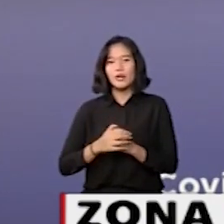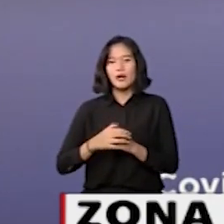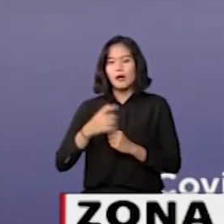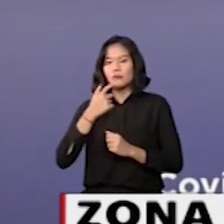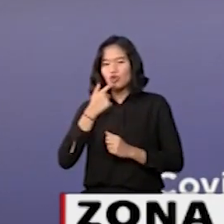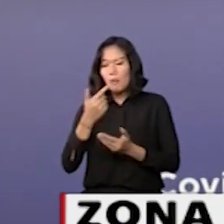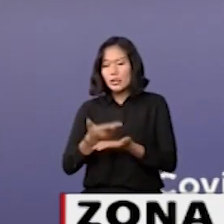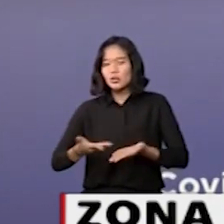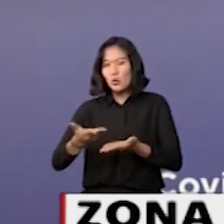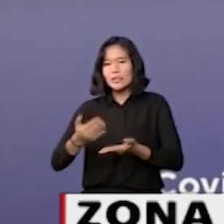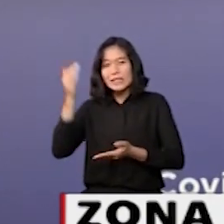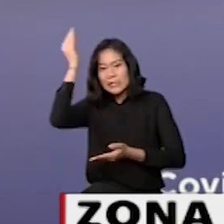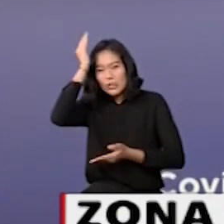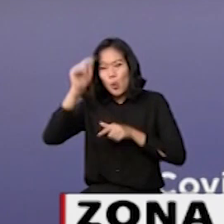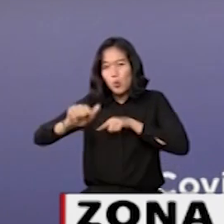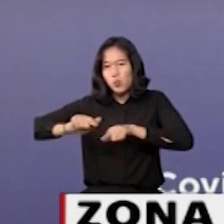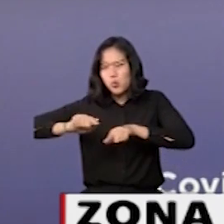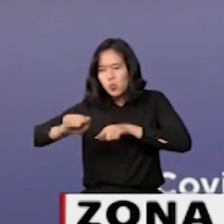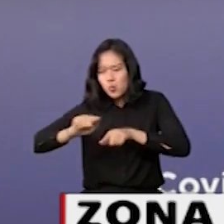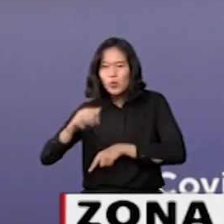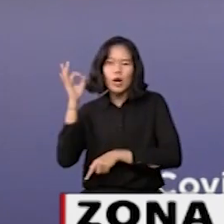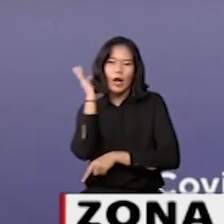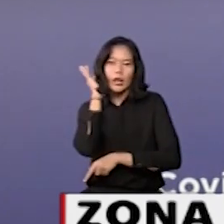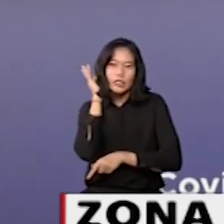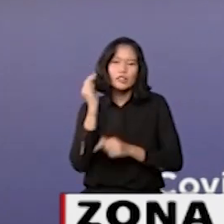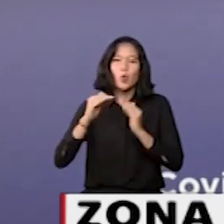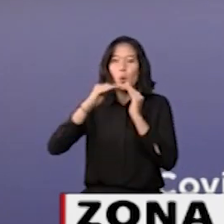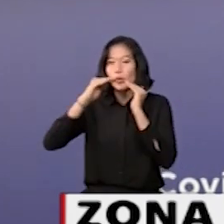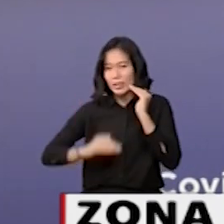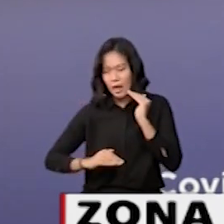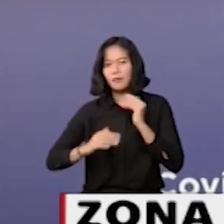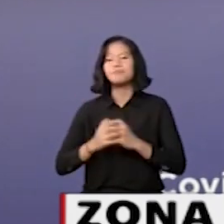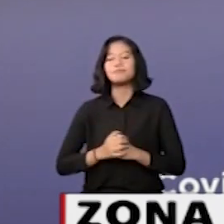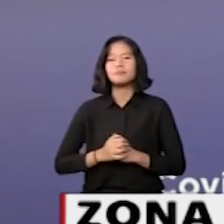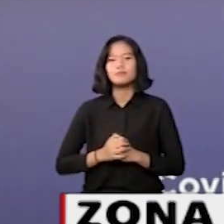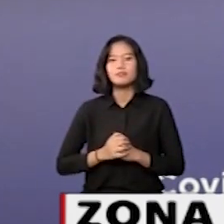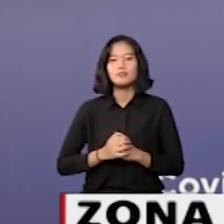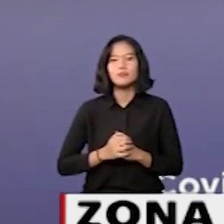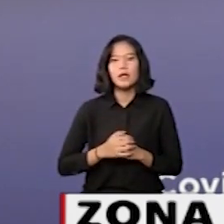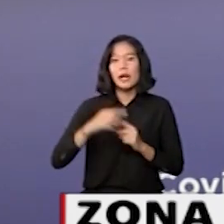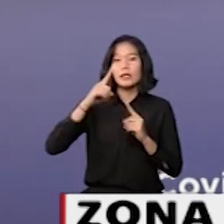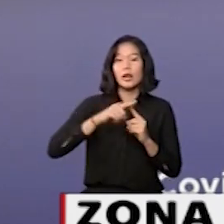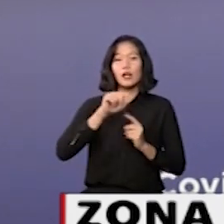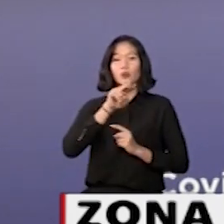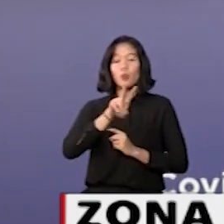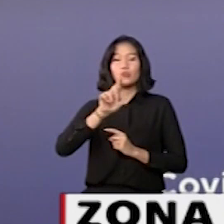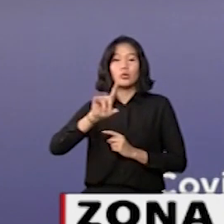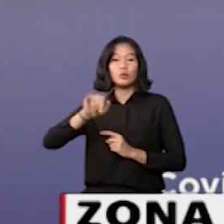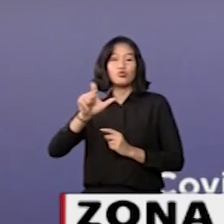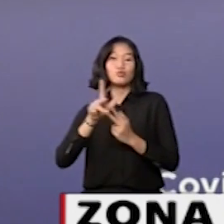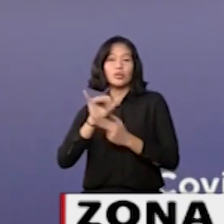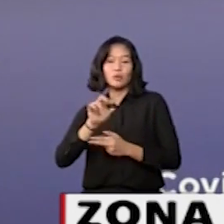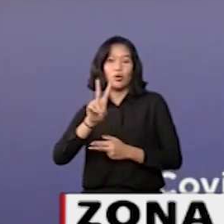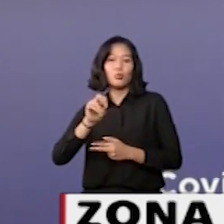berlomba menjadi zona hijau zona resiko rendah penyebaran coffee 19/2 kuning pada tanggal 21